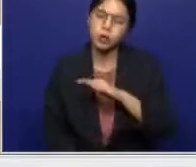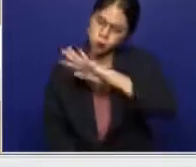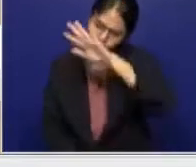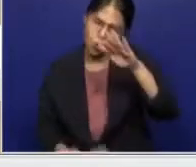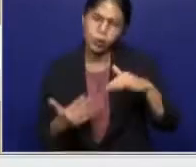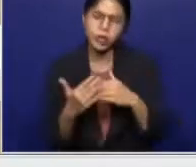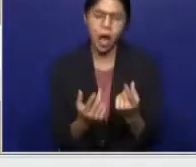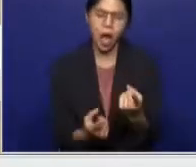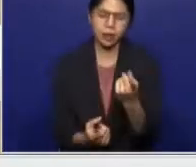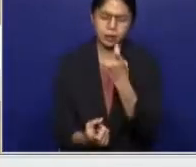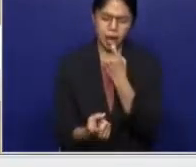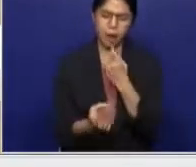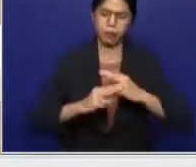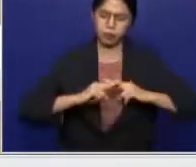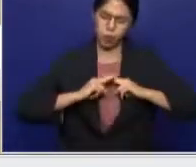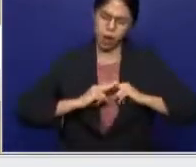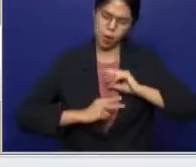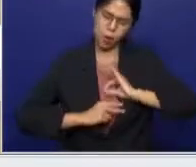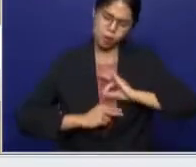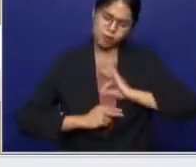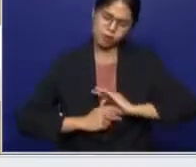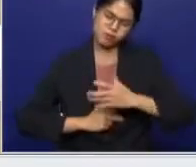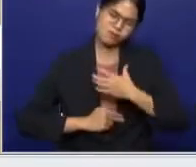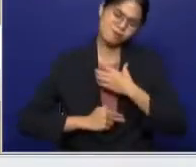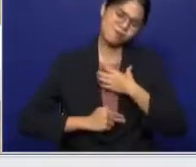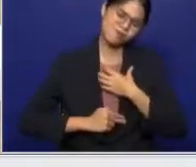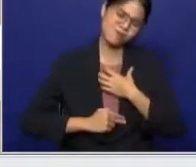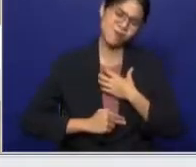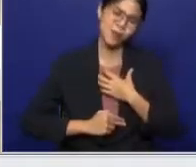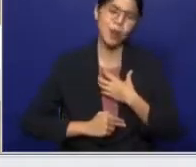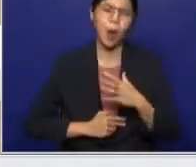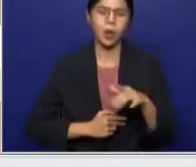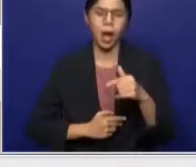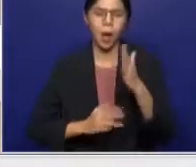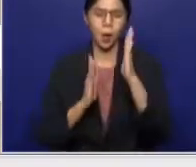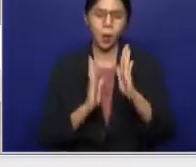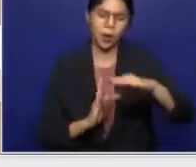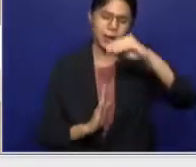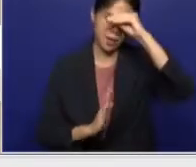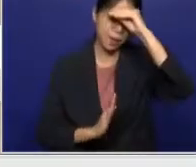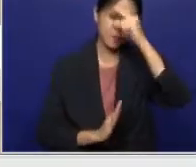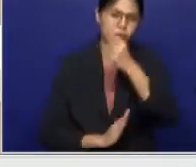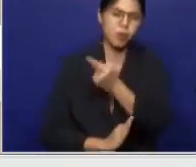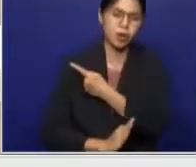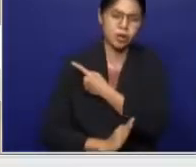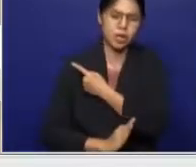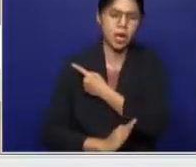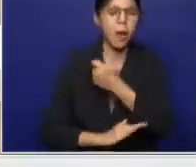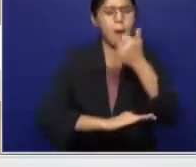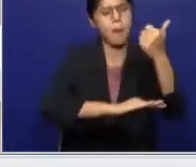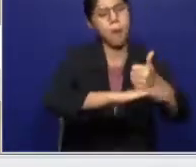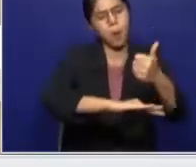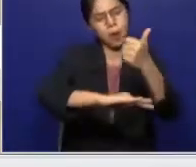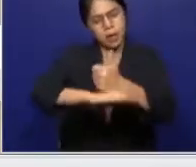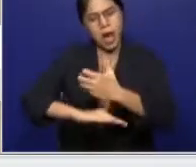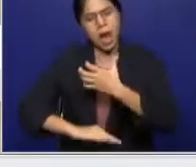ราอยากได้บัณฑิตมาเป็นพนักงานหรือมาเป็นผู้บริหารในบริษัทห้างร้าน